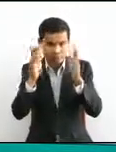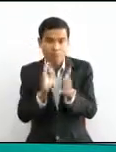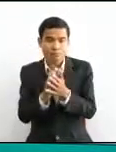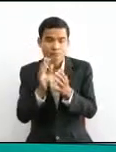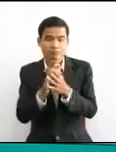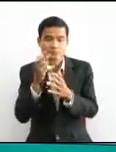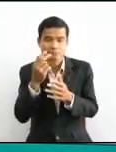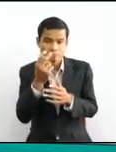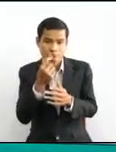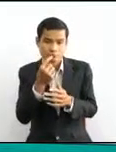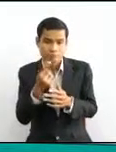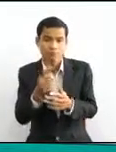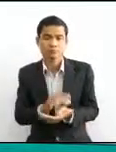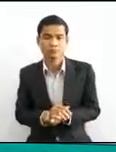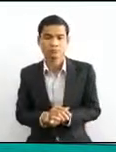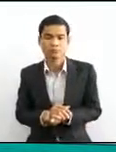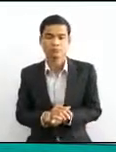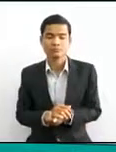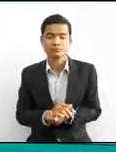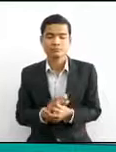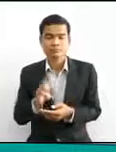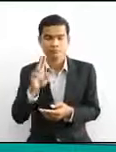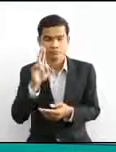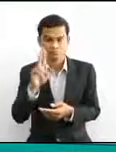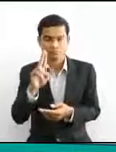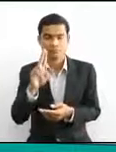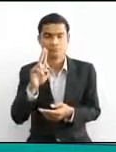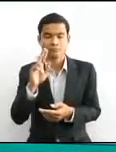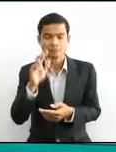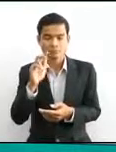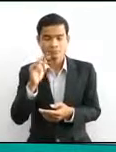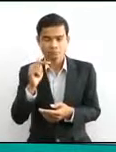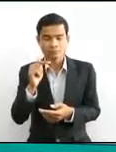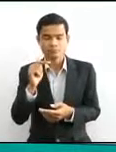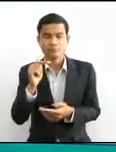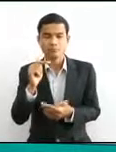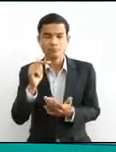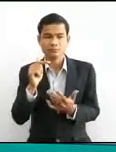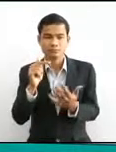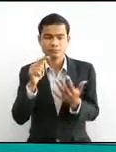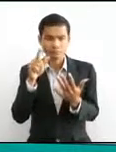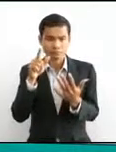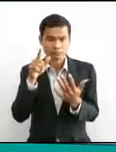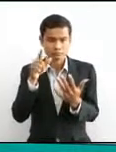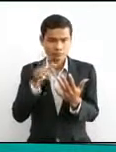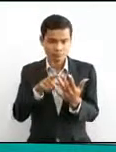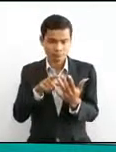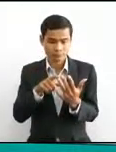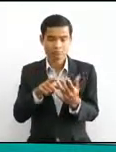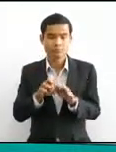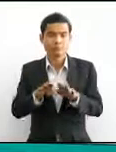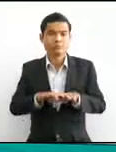khnía cha o là ngỡ ong bần tọa